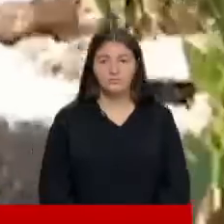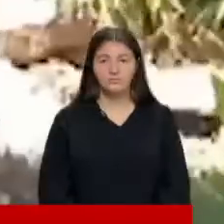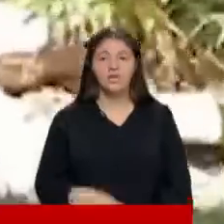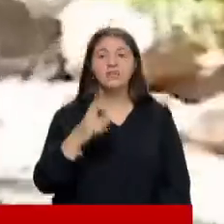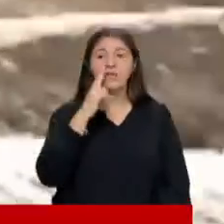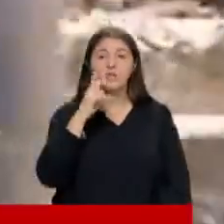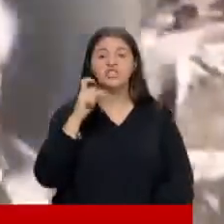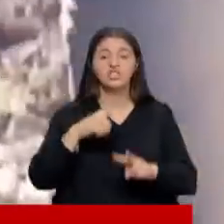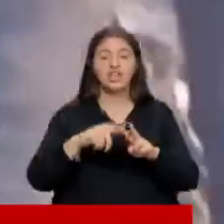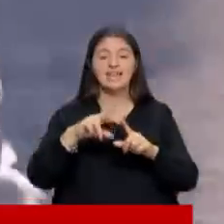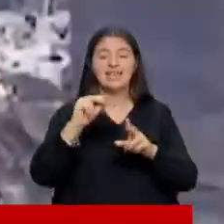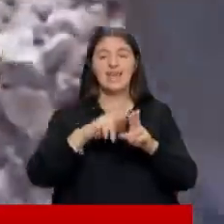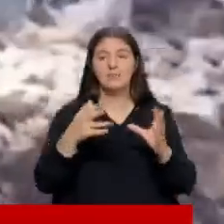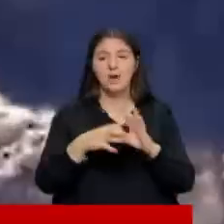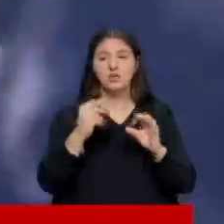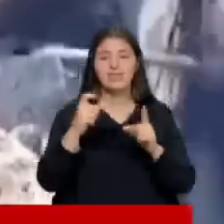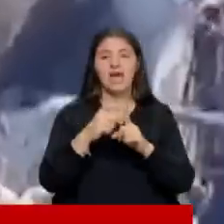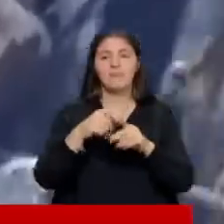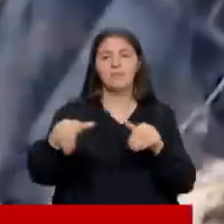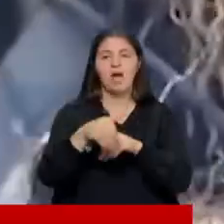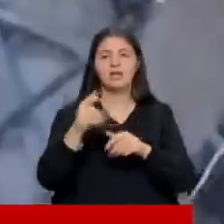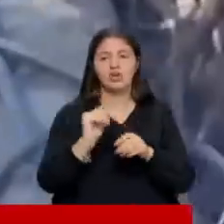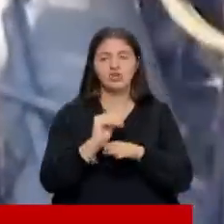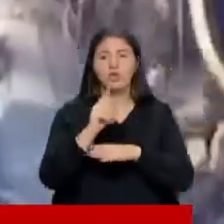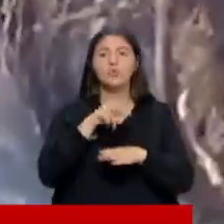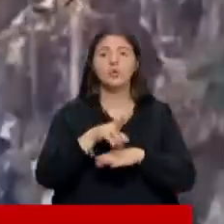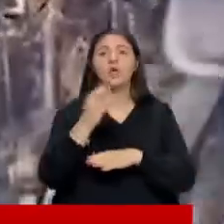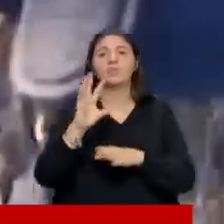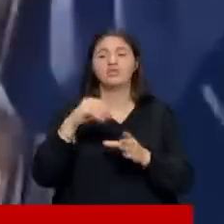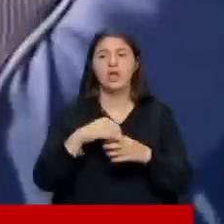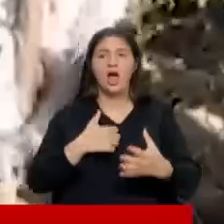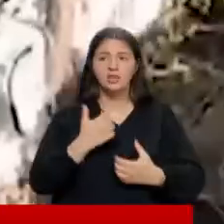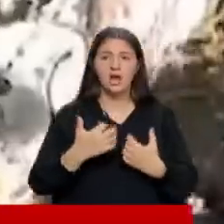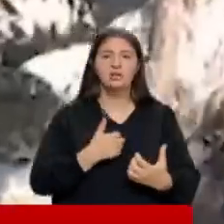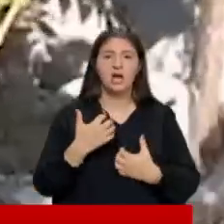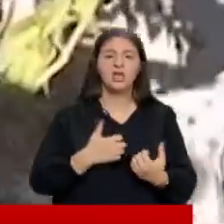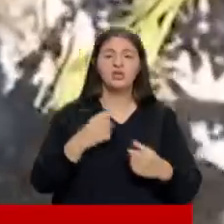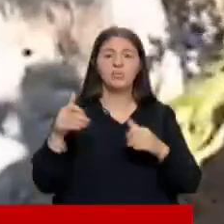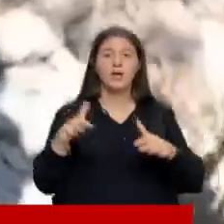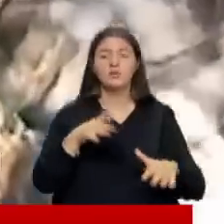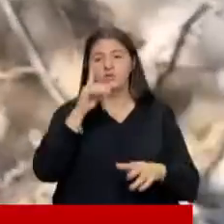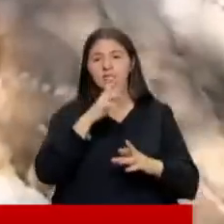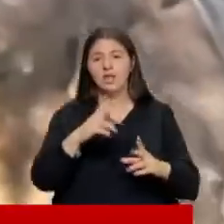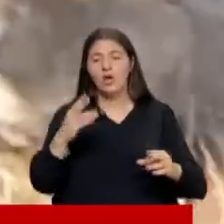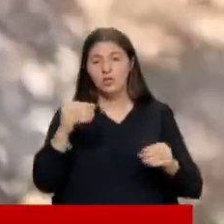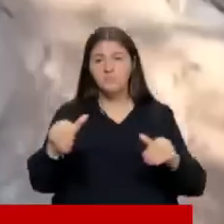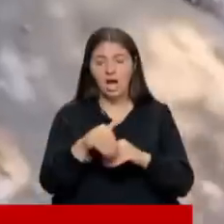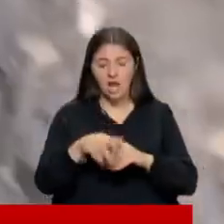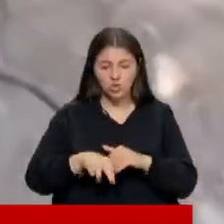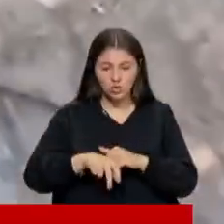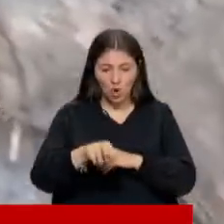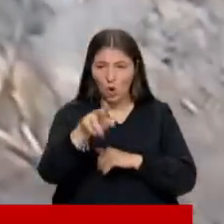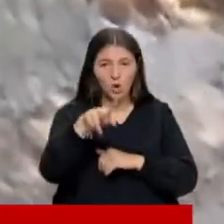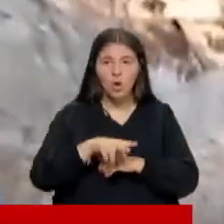Samsun'un Canik ilçesine bağlı Derbent Mahallesi'nde yaşayanlar yol olmadığı için çile çekiyor heyelan sebebiyle hasar alan mahallenin yolu